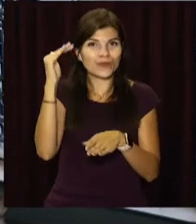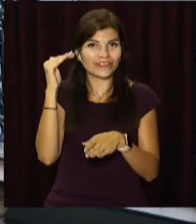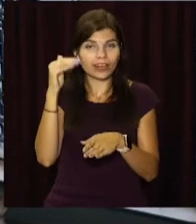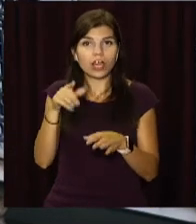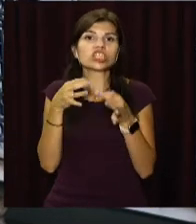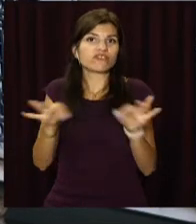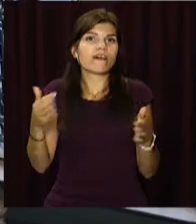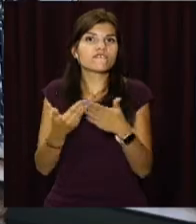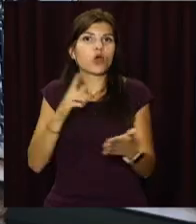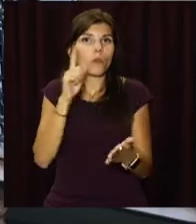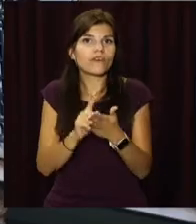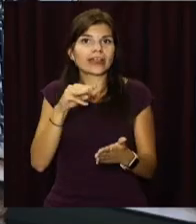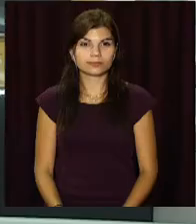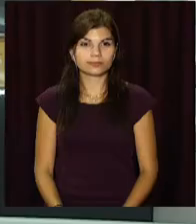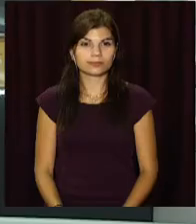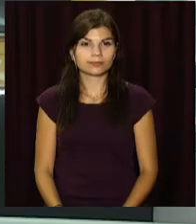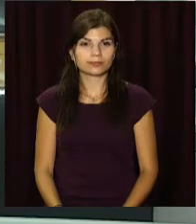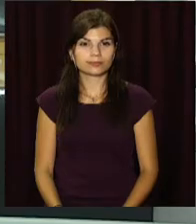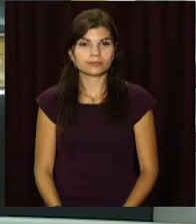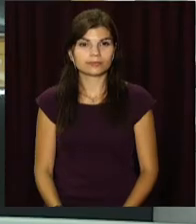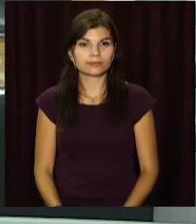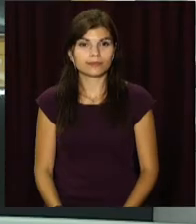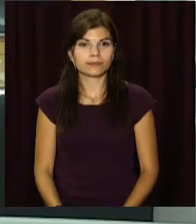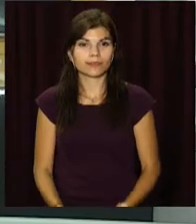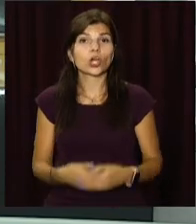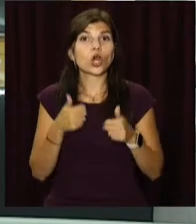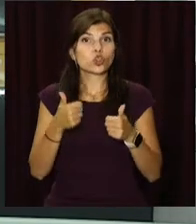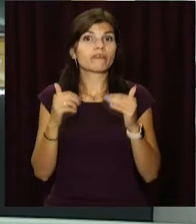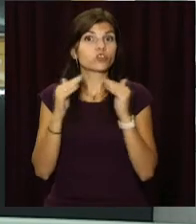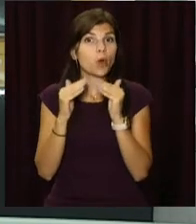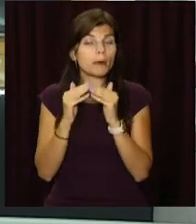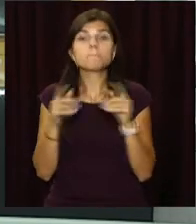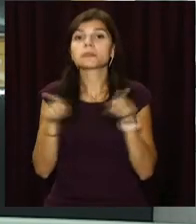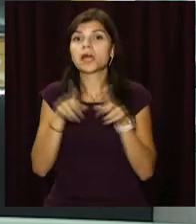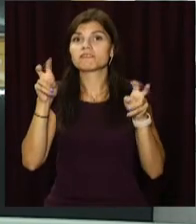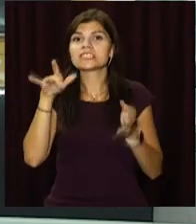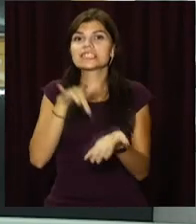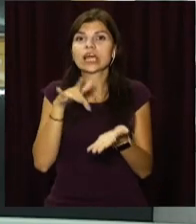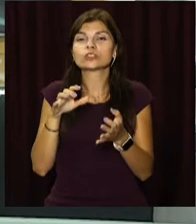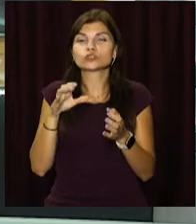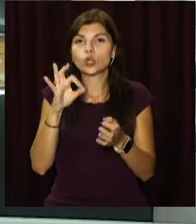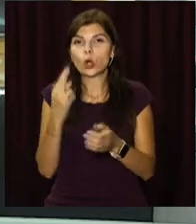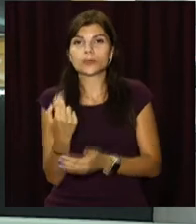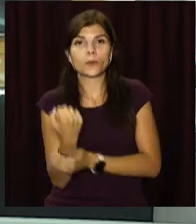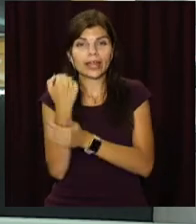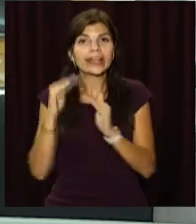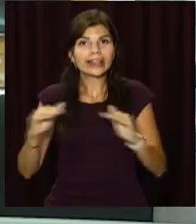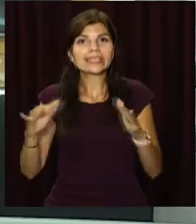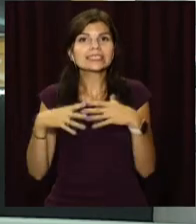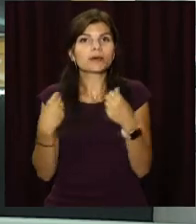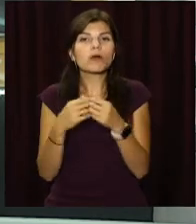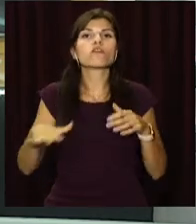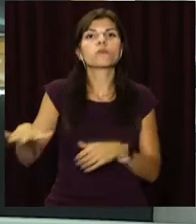від обов'язкового тестування. Добре вдома – так називається Центр соціальної підтримки дітей та сімей